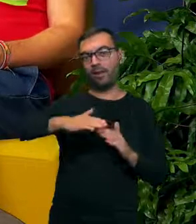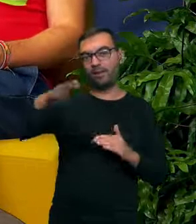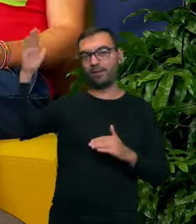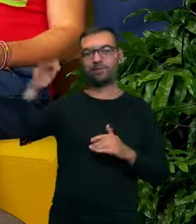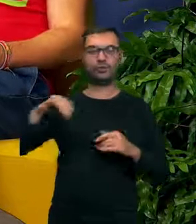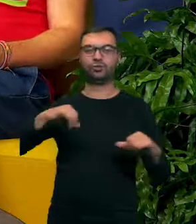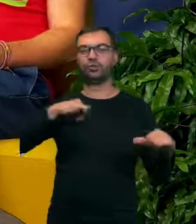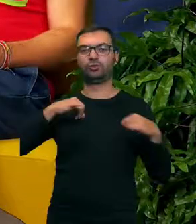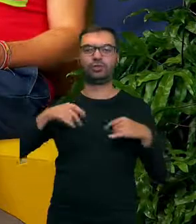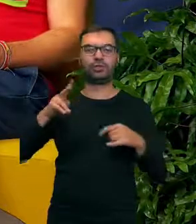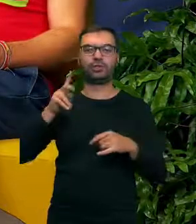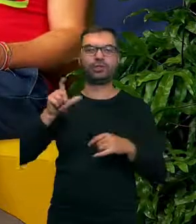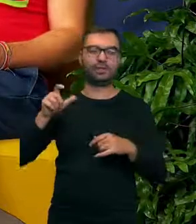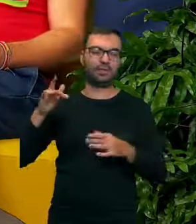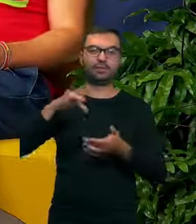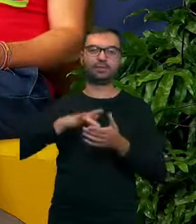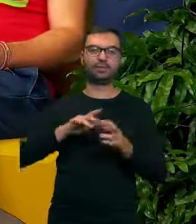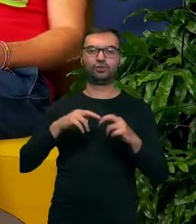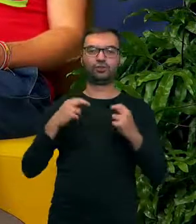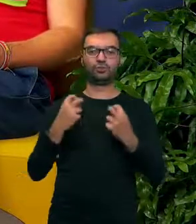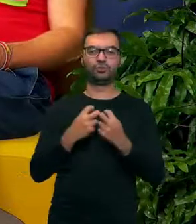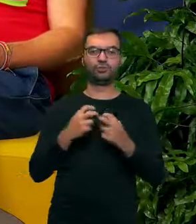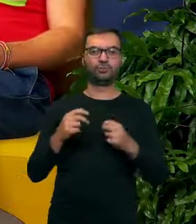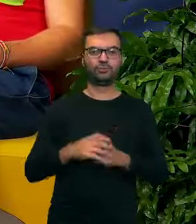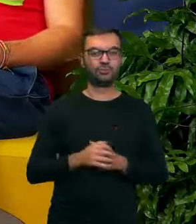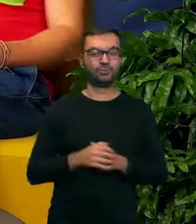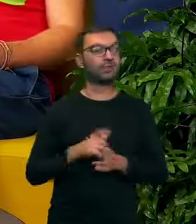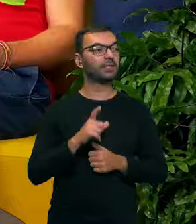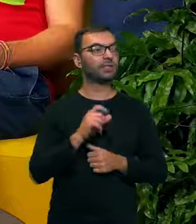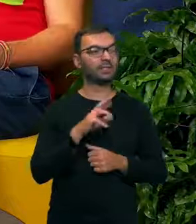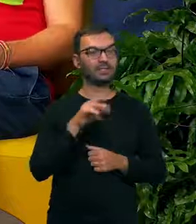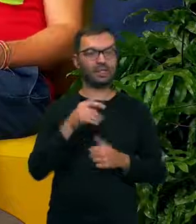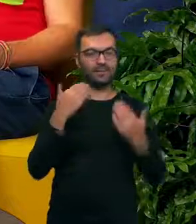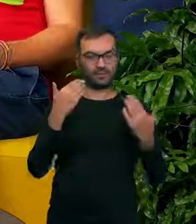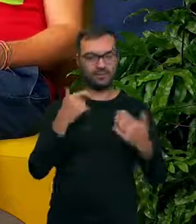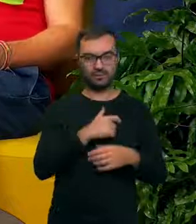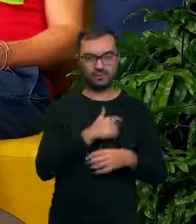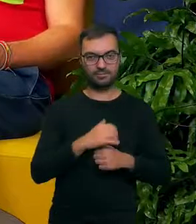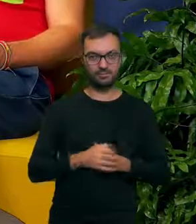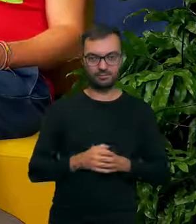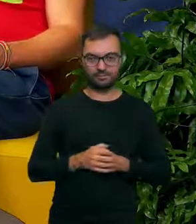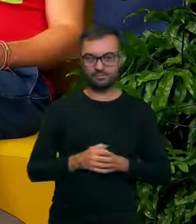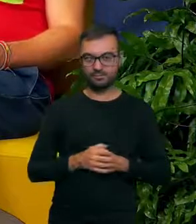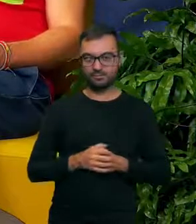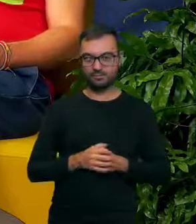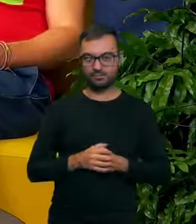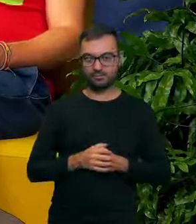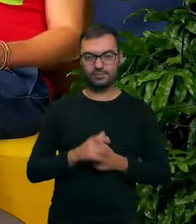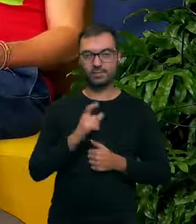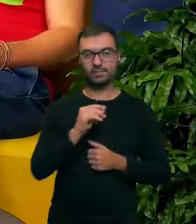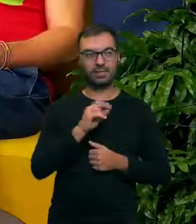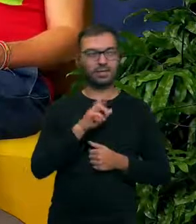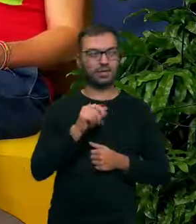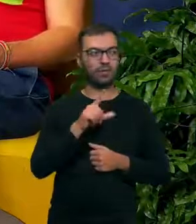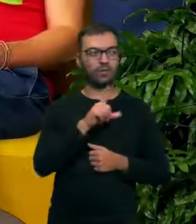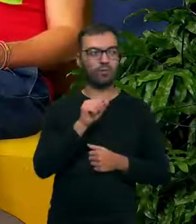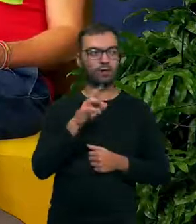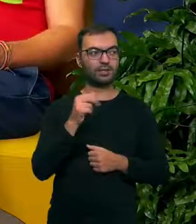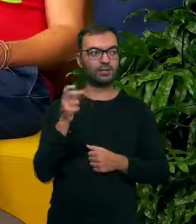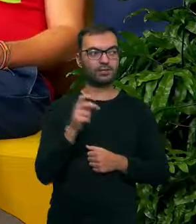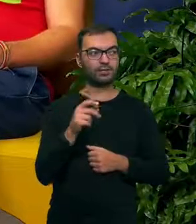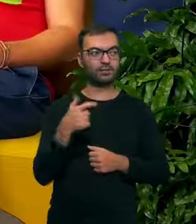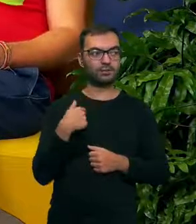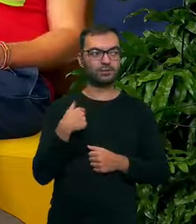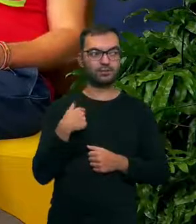wierchuszkę siedzącą właśnie w kace przy stole. Panie Cezary, witamy serdecznie. Dzień dobry. Cezary Dzień Łazarewicz. Dobry, czy słychać mnie? Ja na